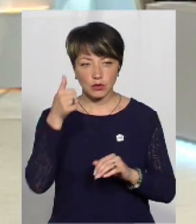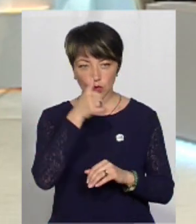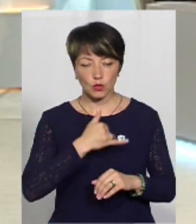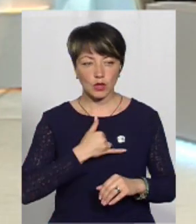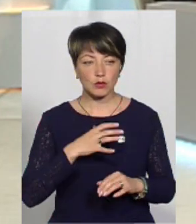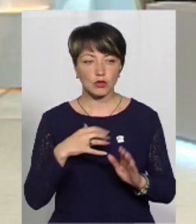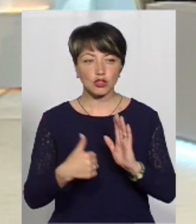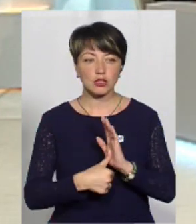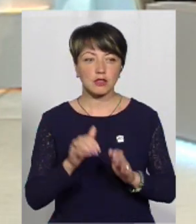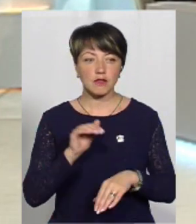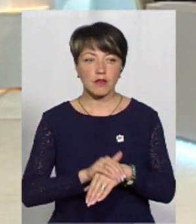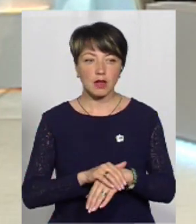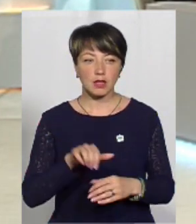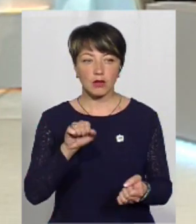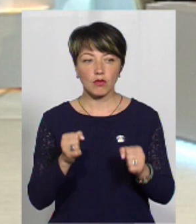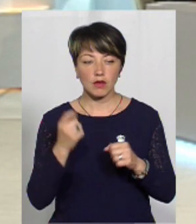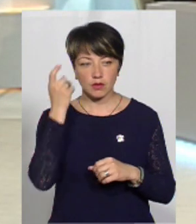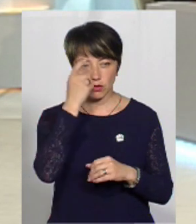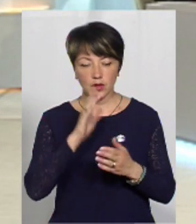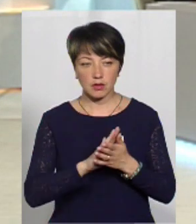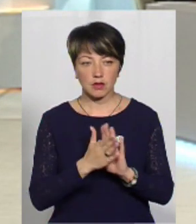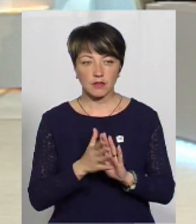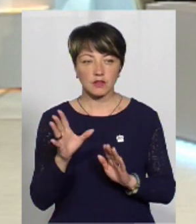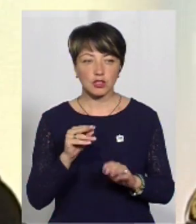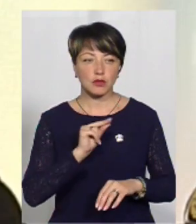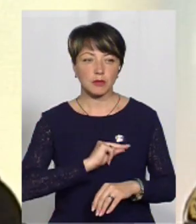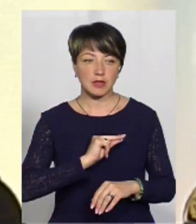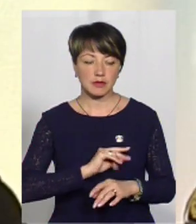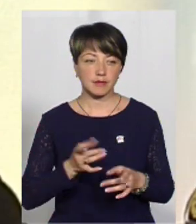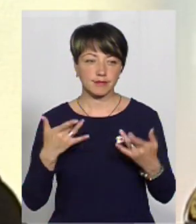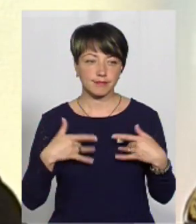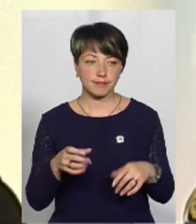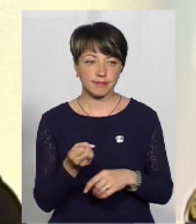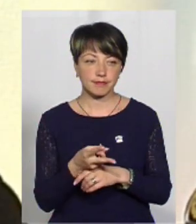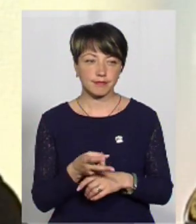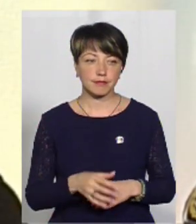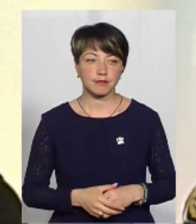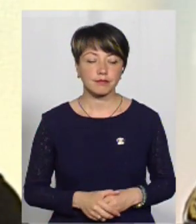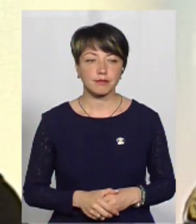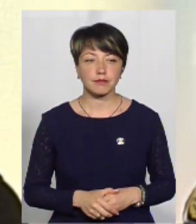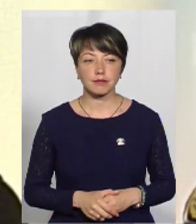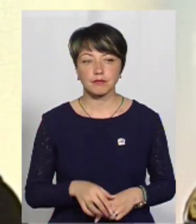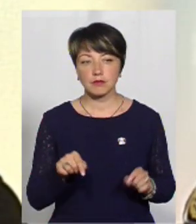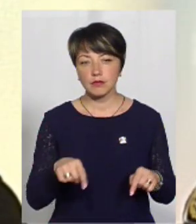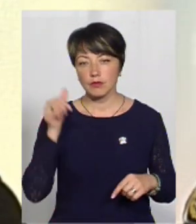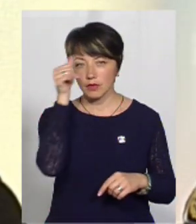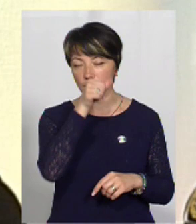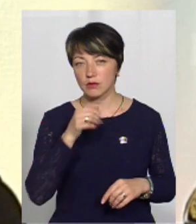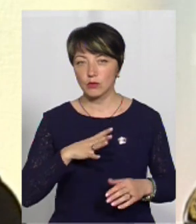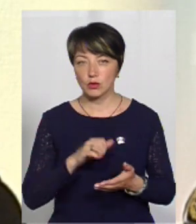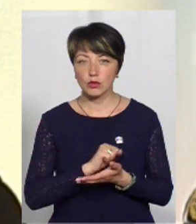нас було 6 фактів керування працівниками поліції на тверезому стані. Всі 6 працівників звільнено з лав Національної поліції. У поточному році у нас